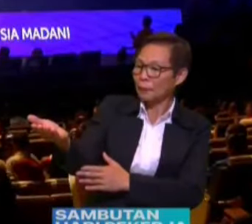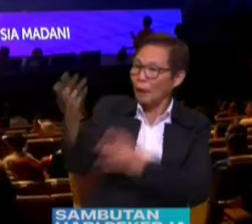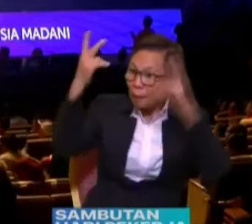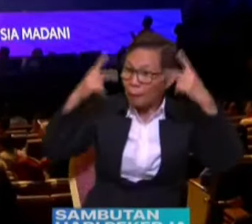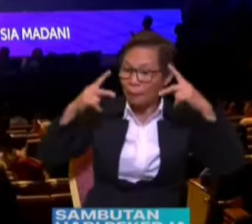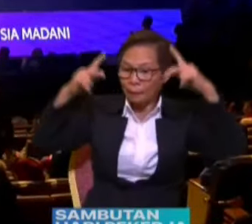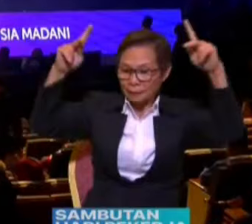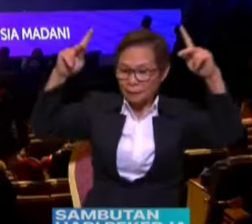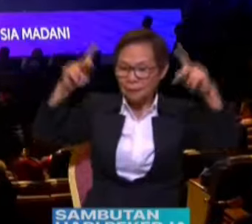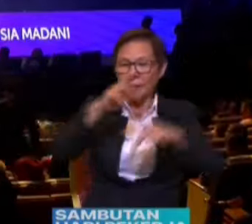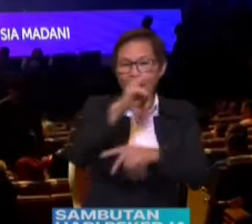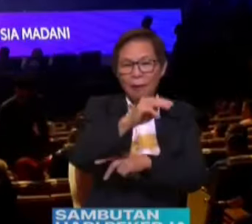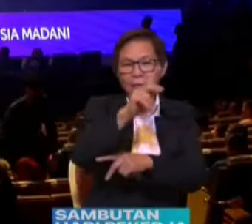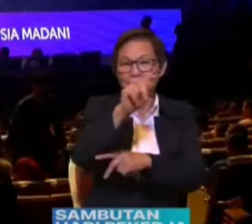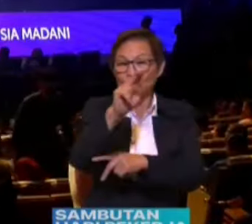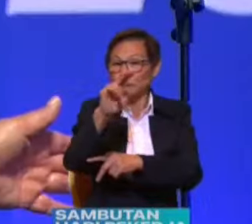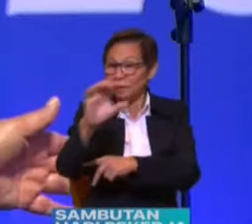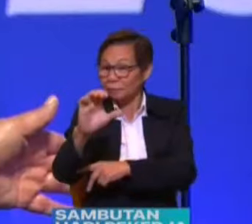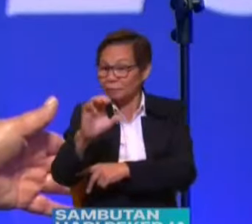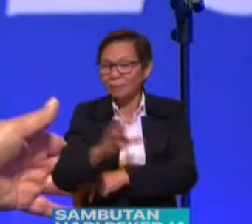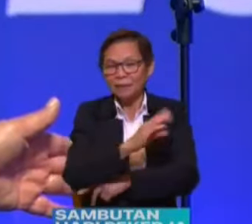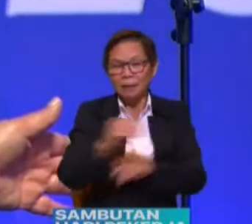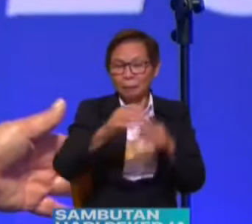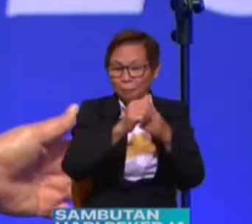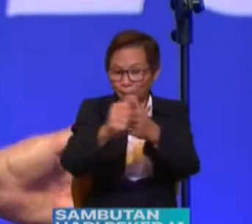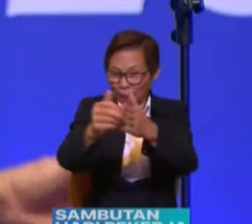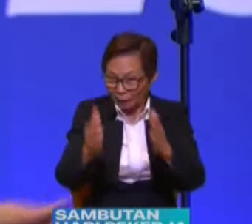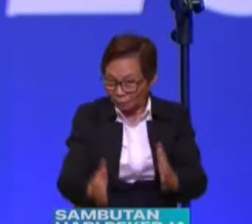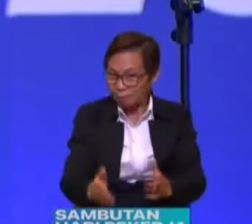Presiden MTUC dan pimpinan,